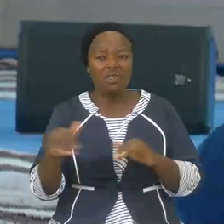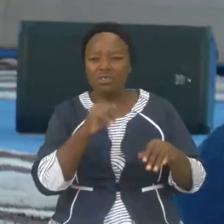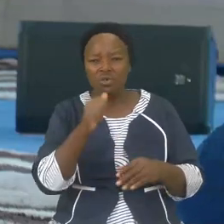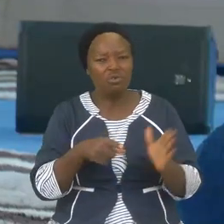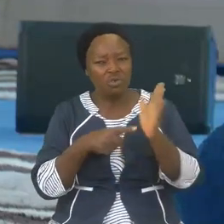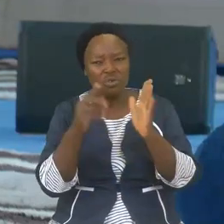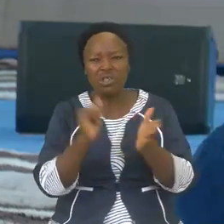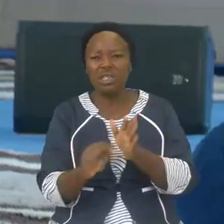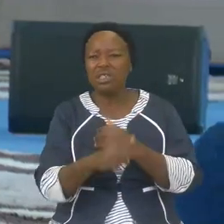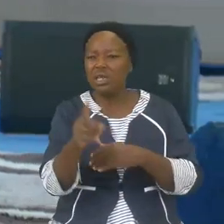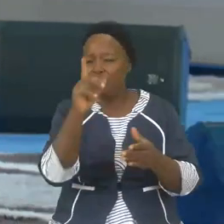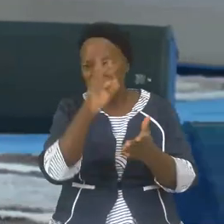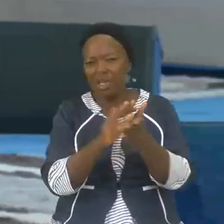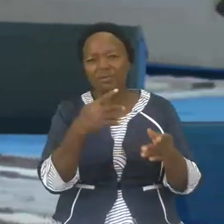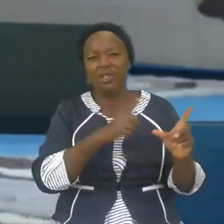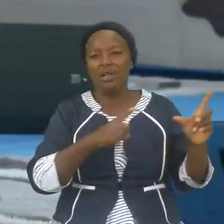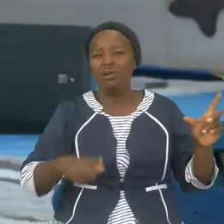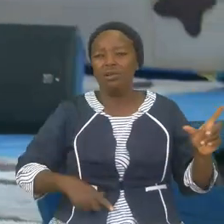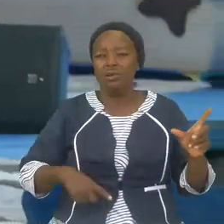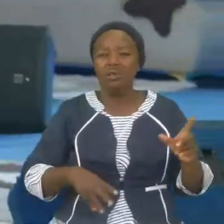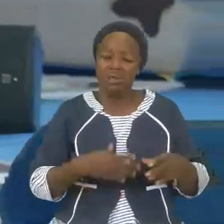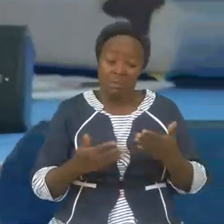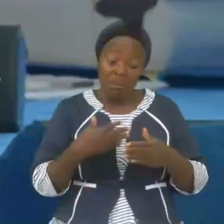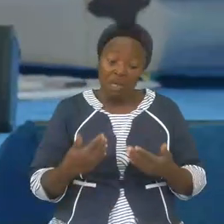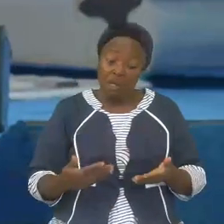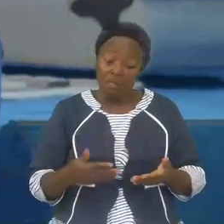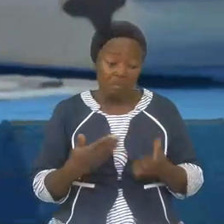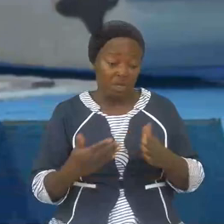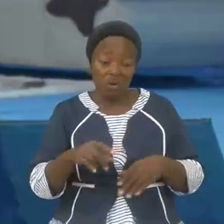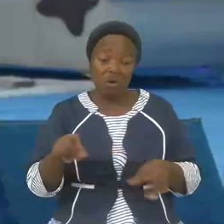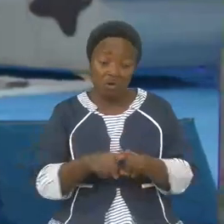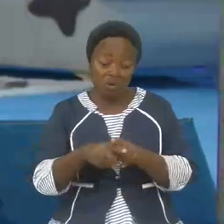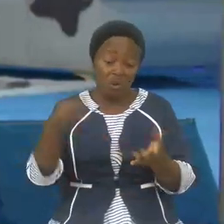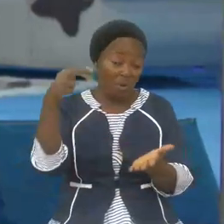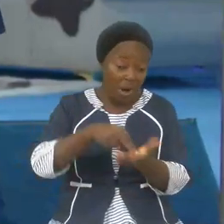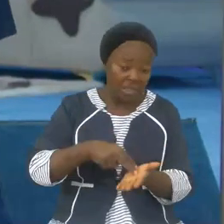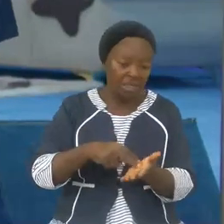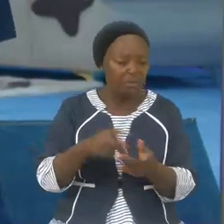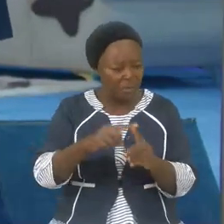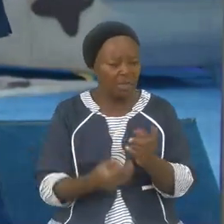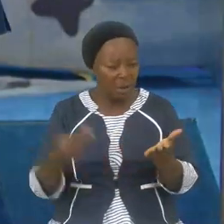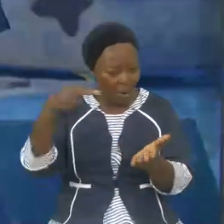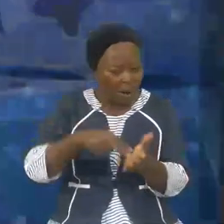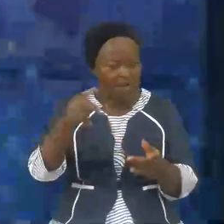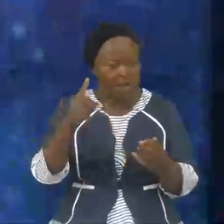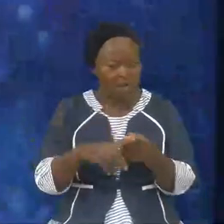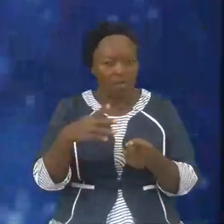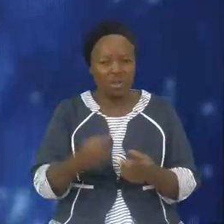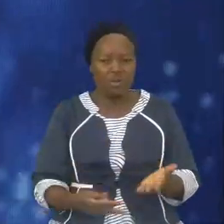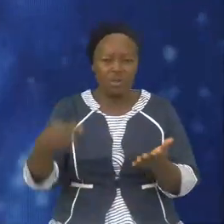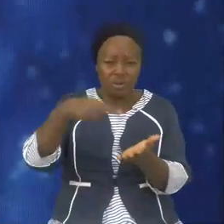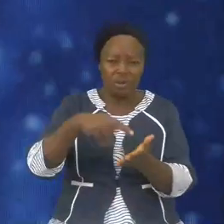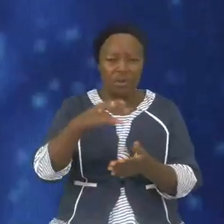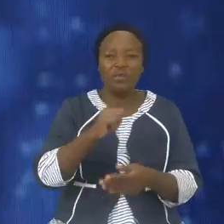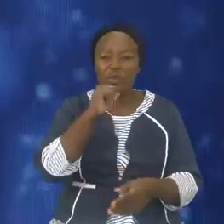ne montrait pas qu'ils ont cru au Seigneur. Eux aussi vont ressusciter. mais ils auront la